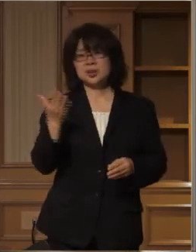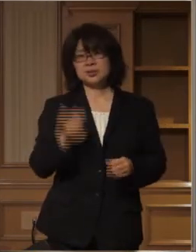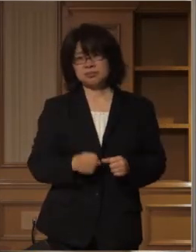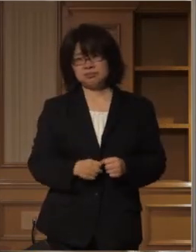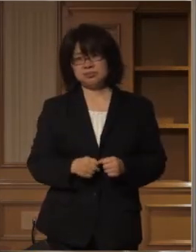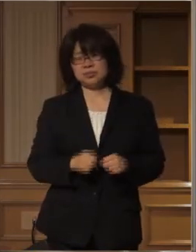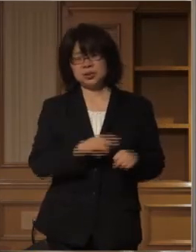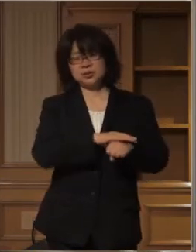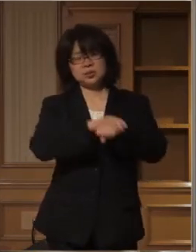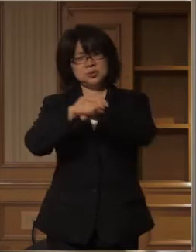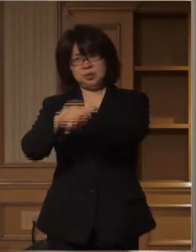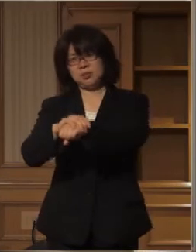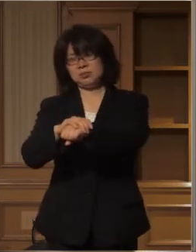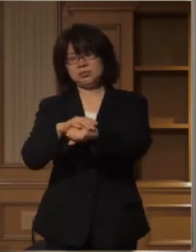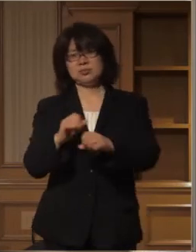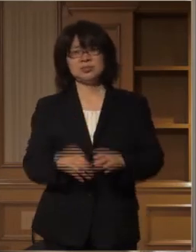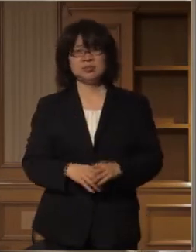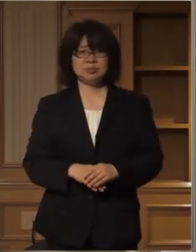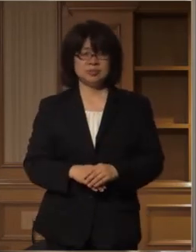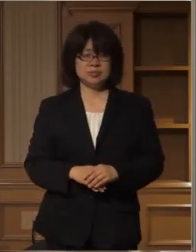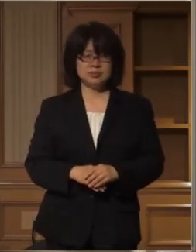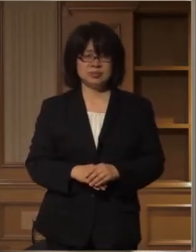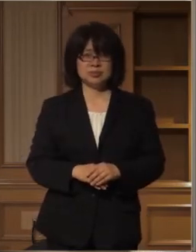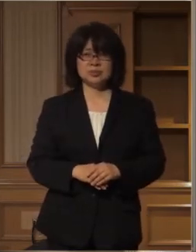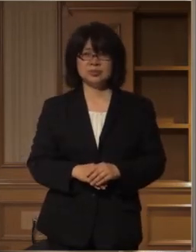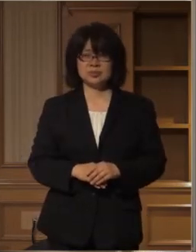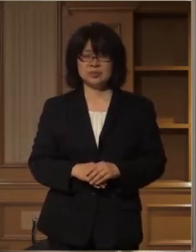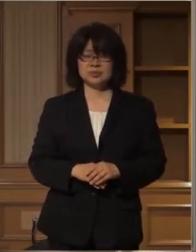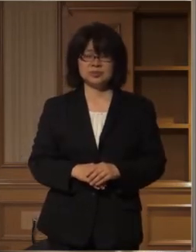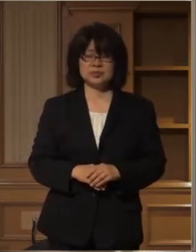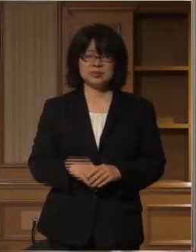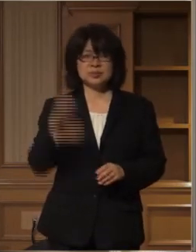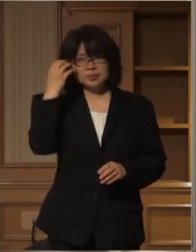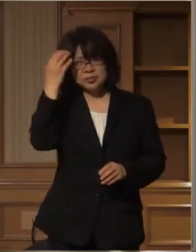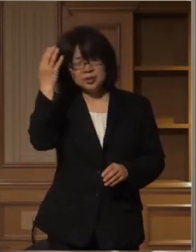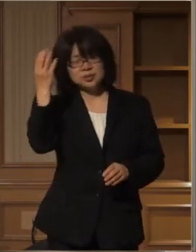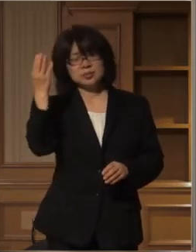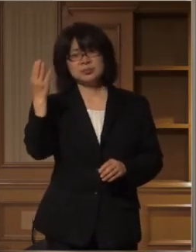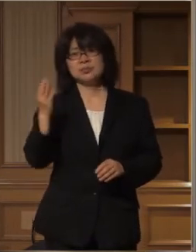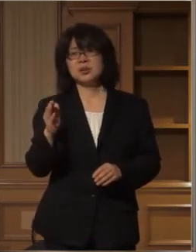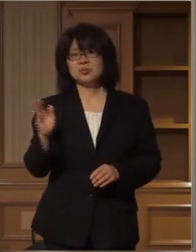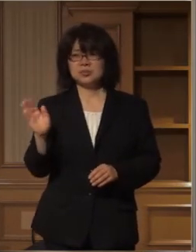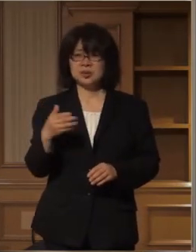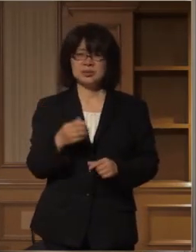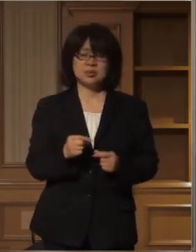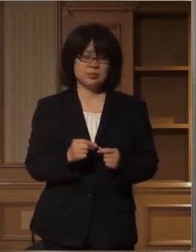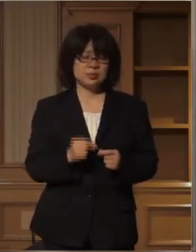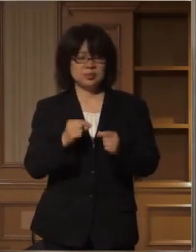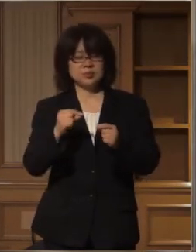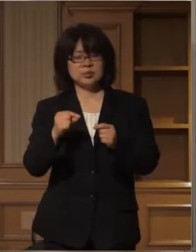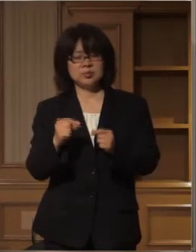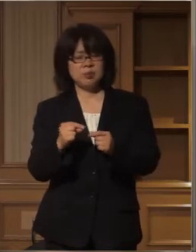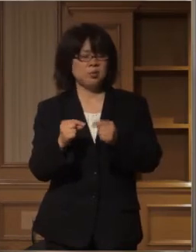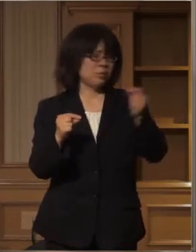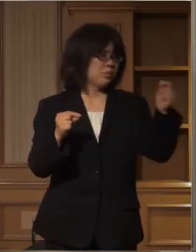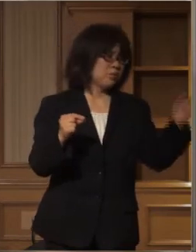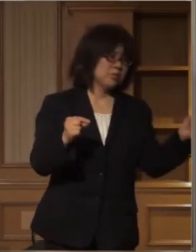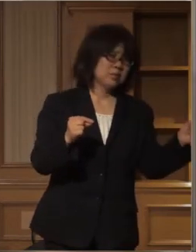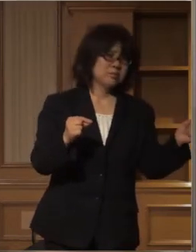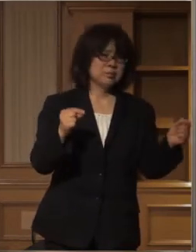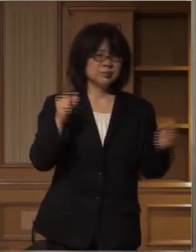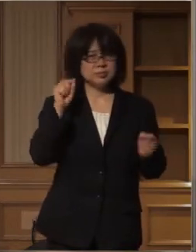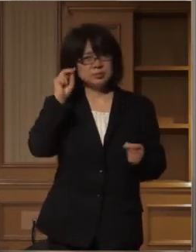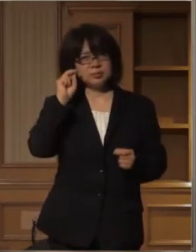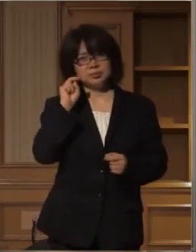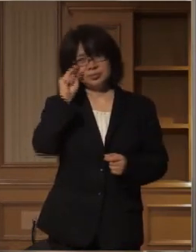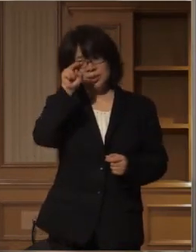罪で牢屋に出会えて忘れ去られて、でどんどんどんどん夢から遠のいていくように見えたんですけども、時が来た時にこう凄